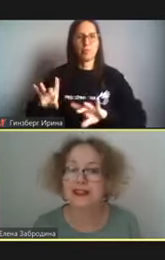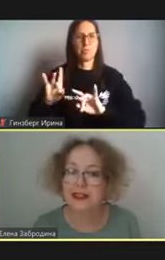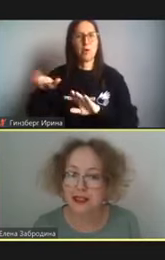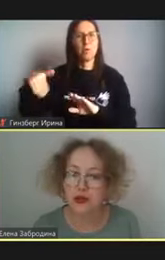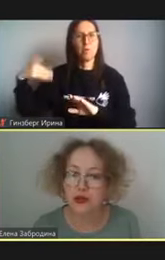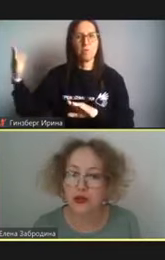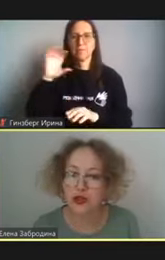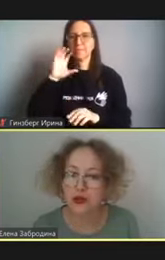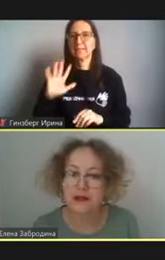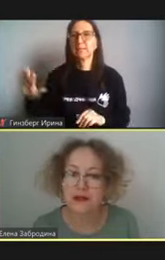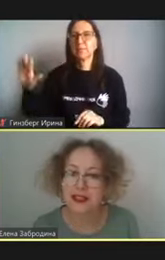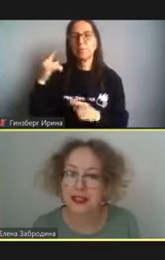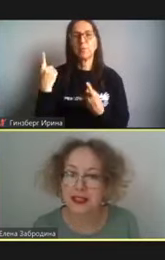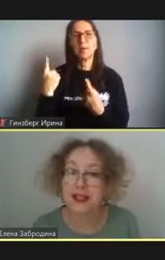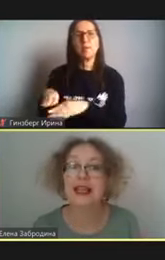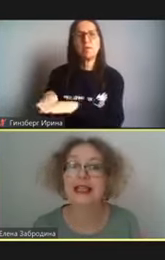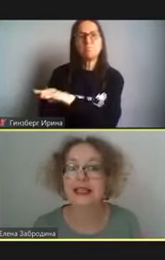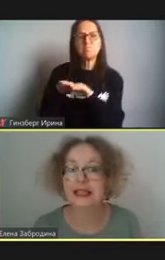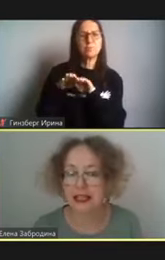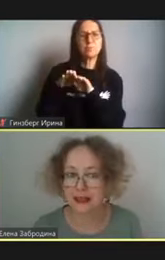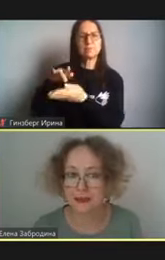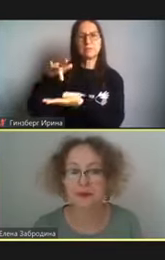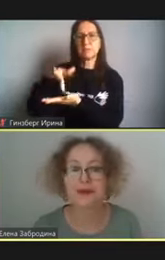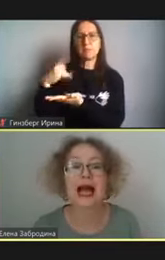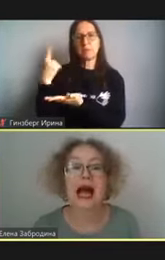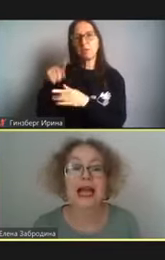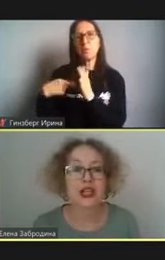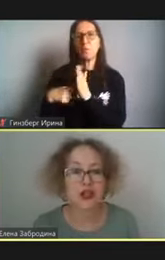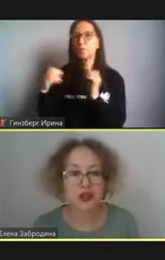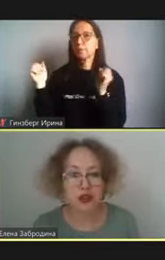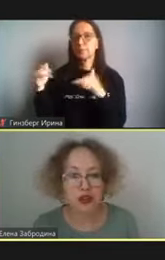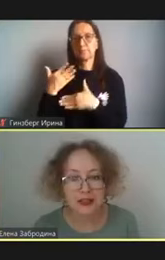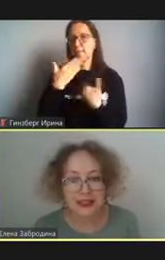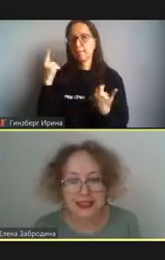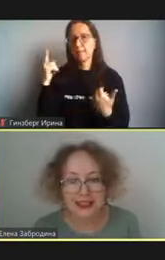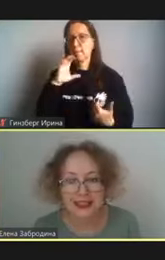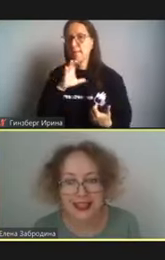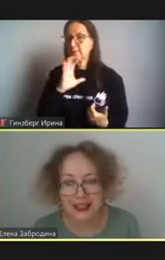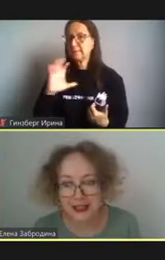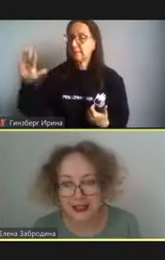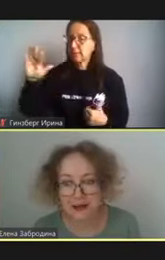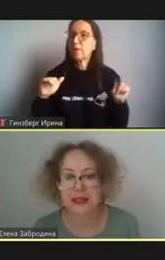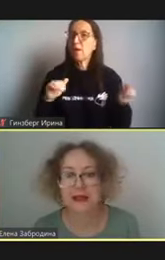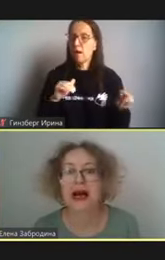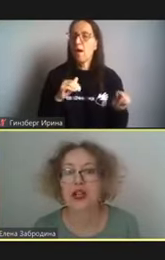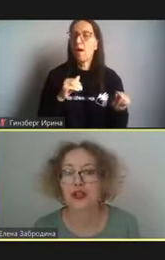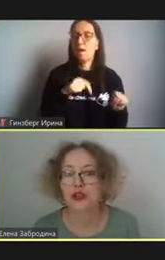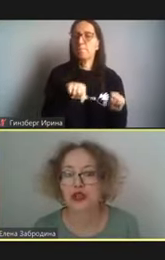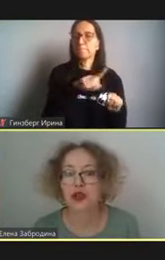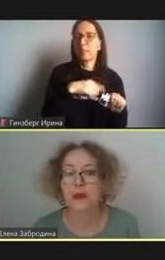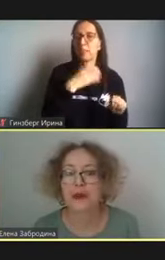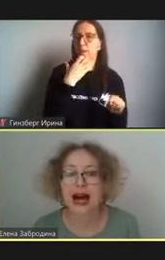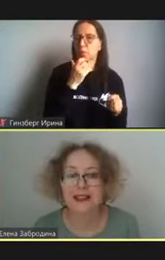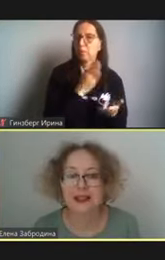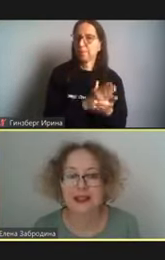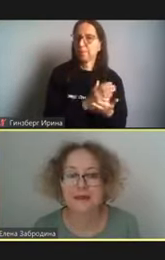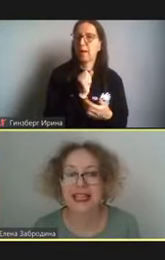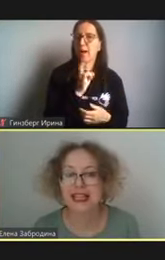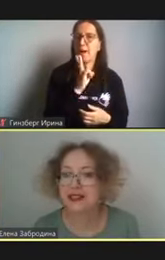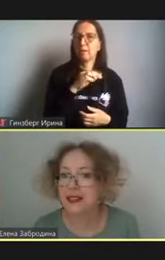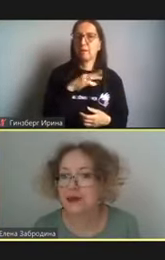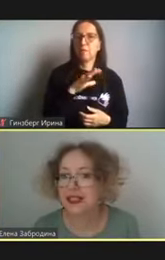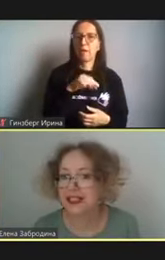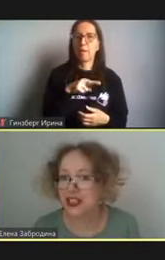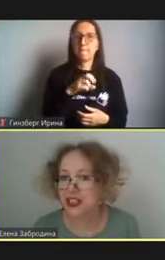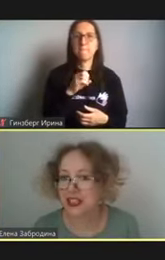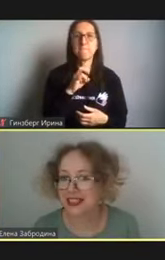что единого художественного центра нет. И что еще интересно с Антверпеном, то что Антверпен –